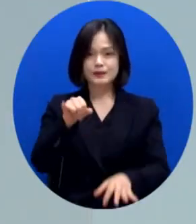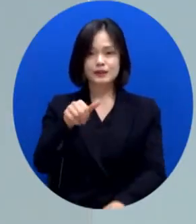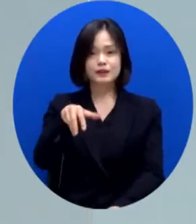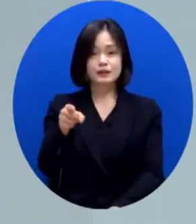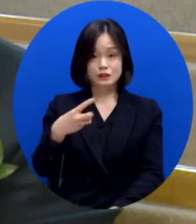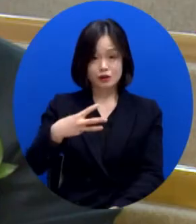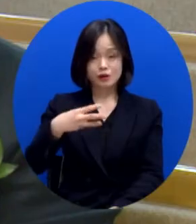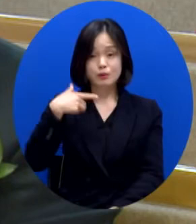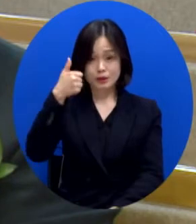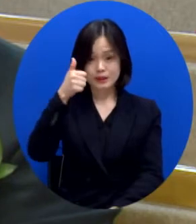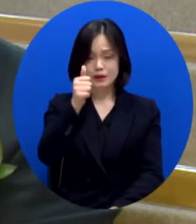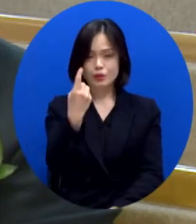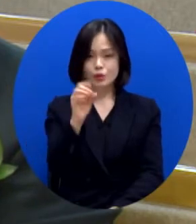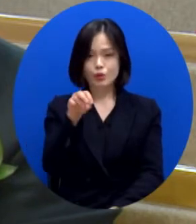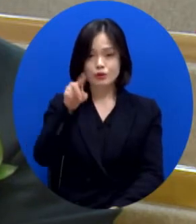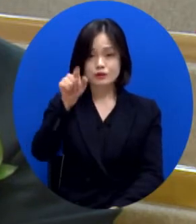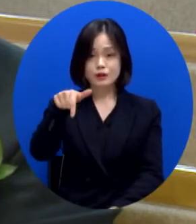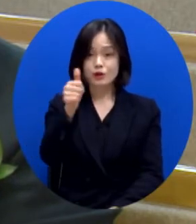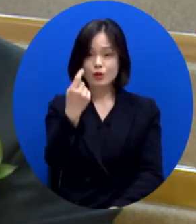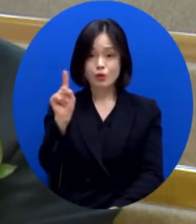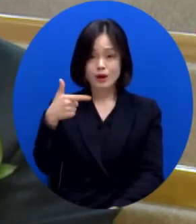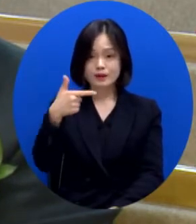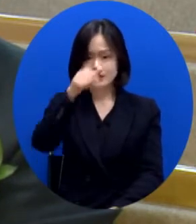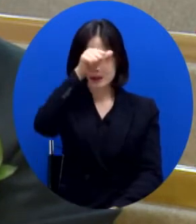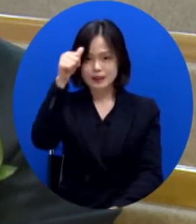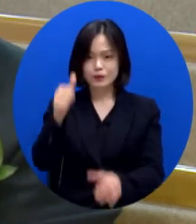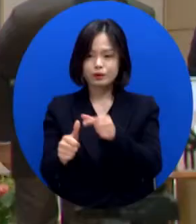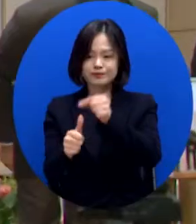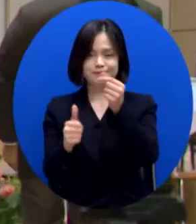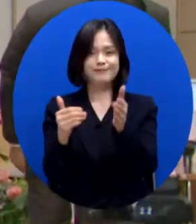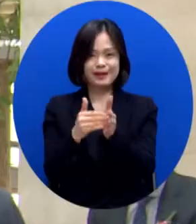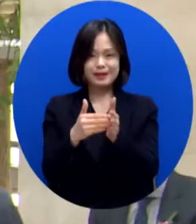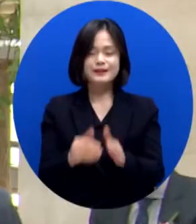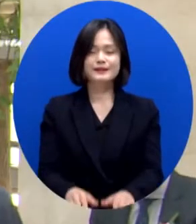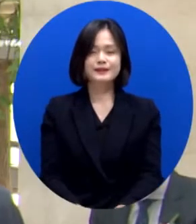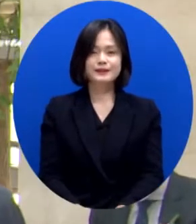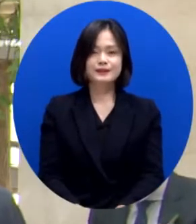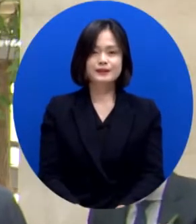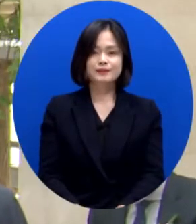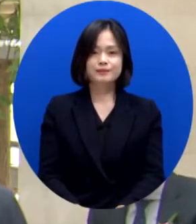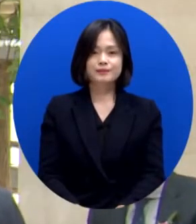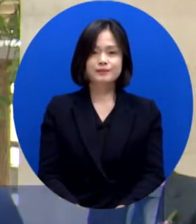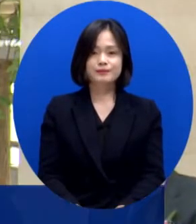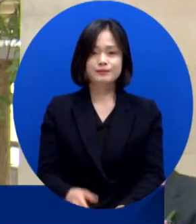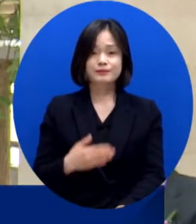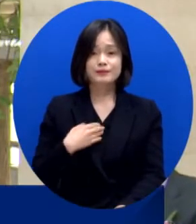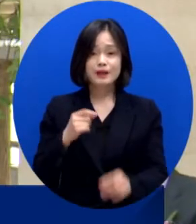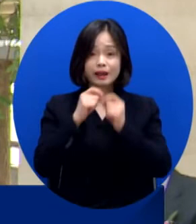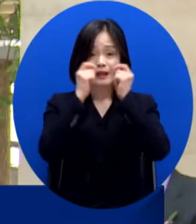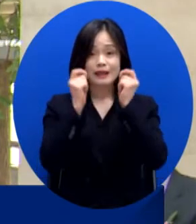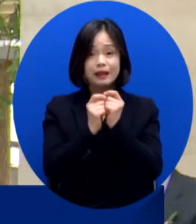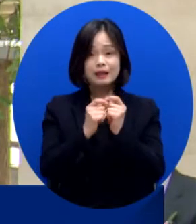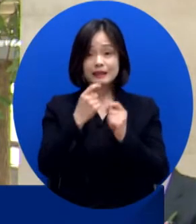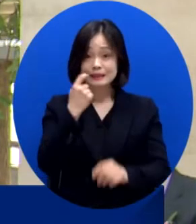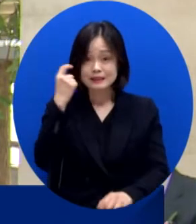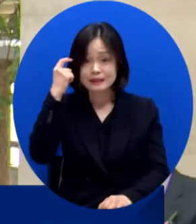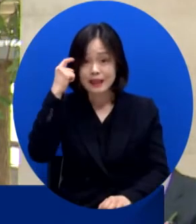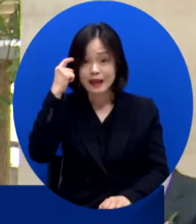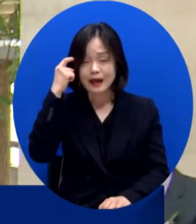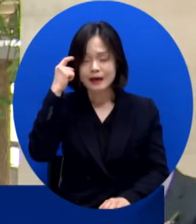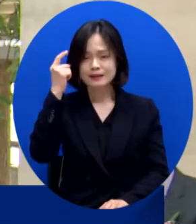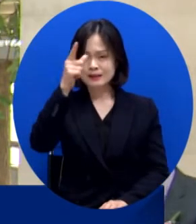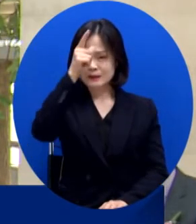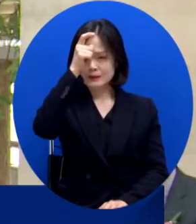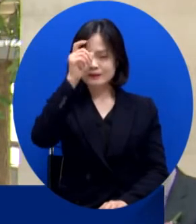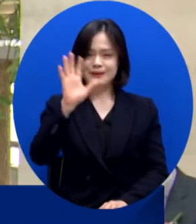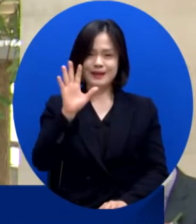성산교회 홍 석화 는 장모를 각각 선출해 씁니다 s 개인의 생각을 4시 오지 않고 서로